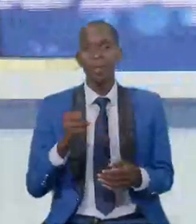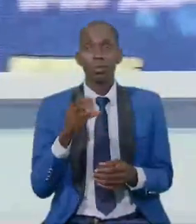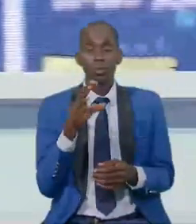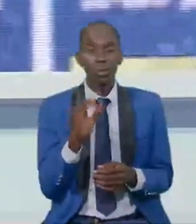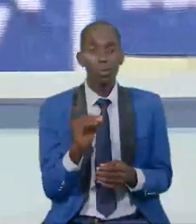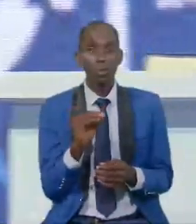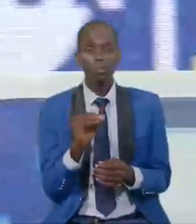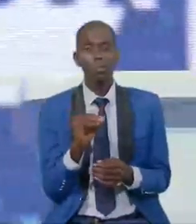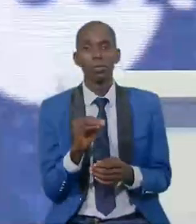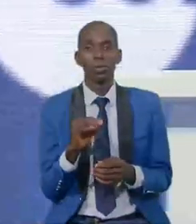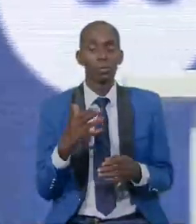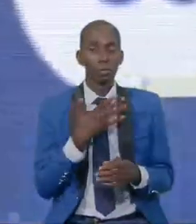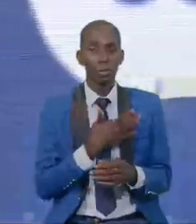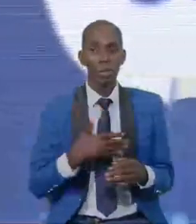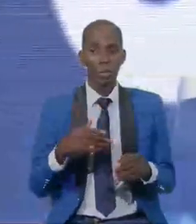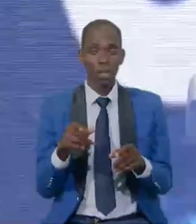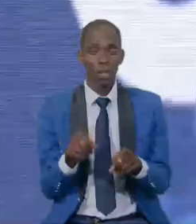vie.